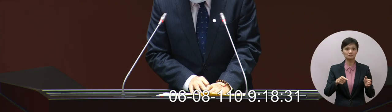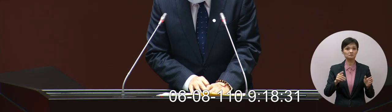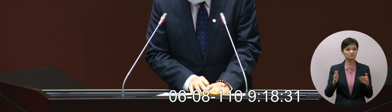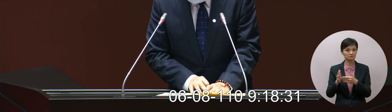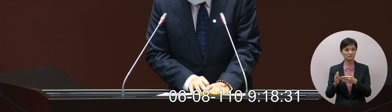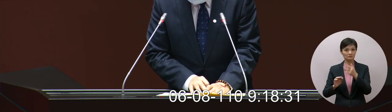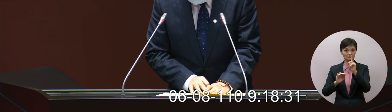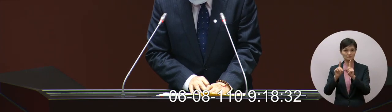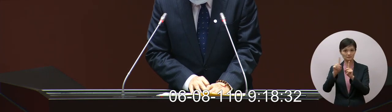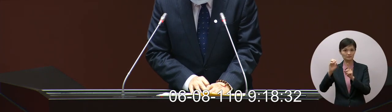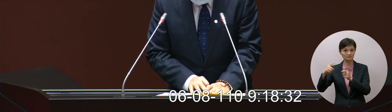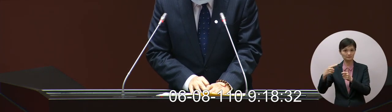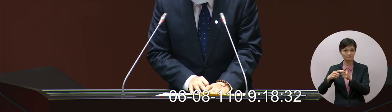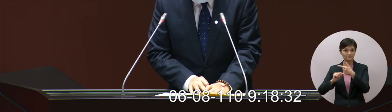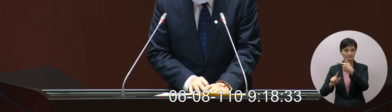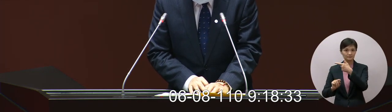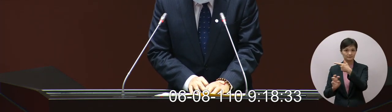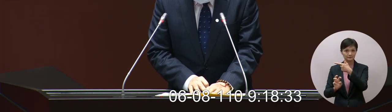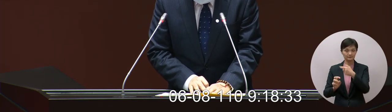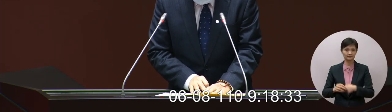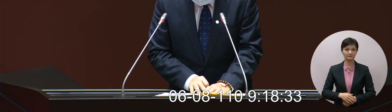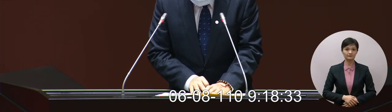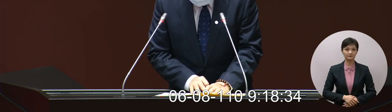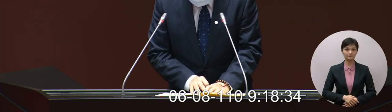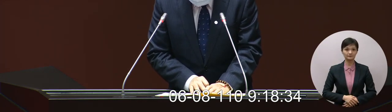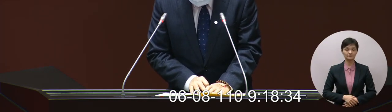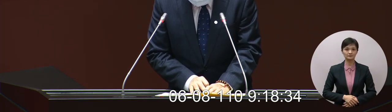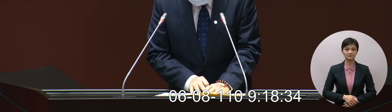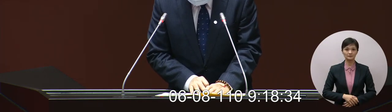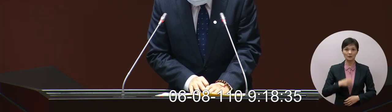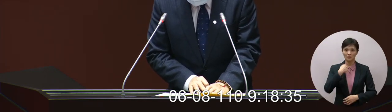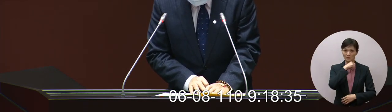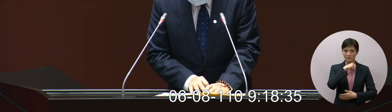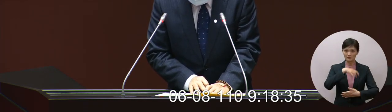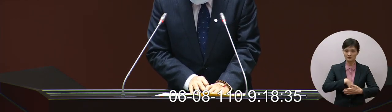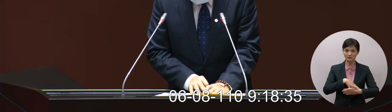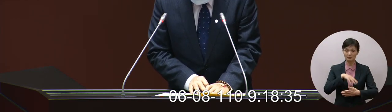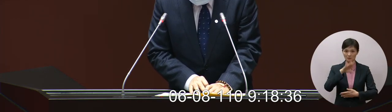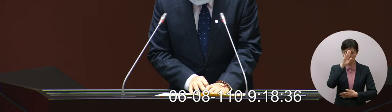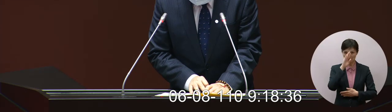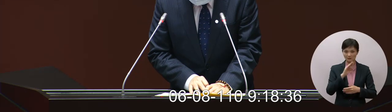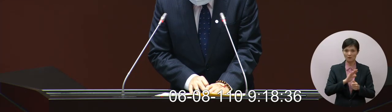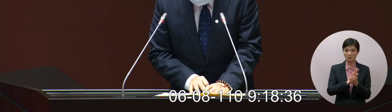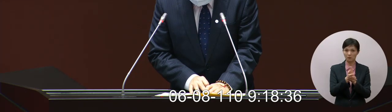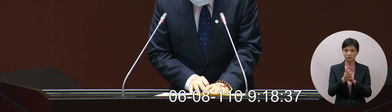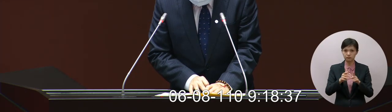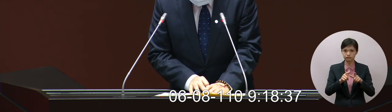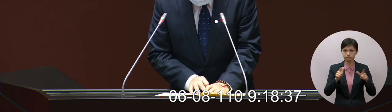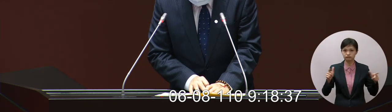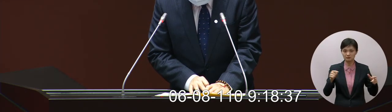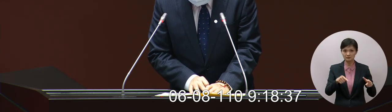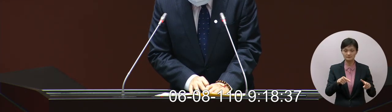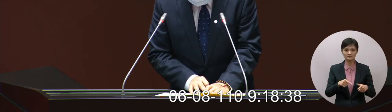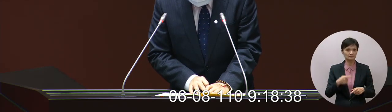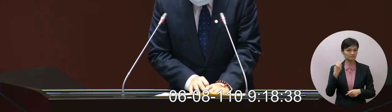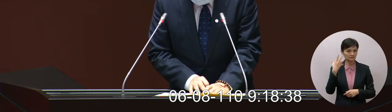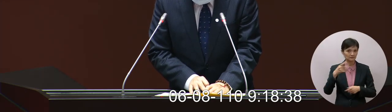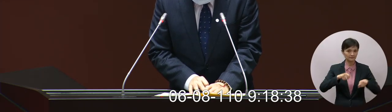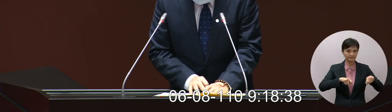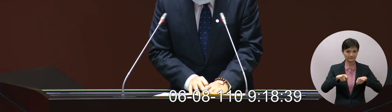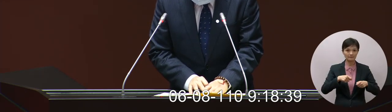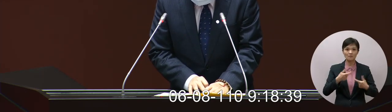至111年6月30日。为因应国内疫情状况，采取新一波防疫纾困措